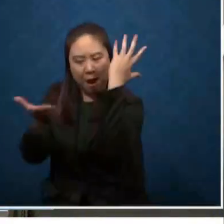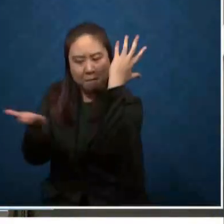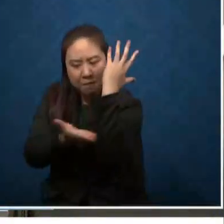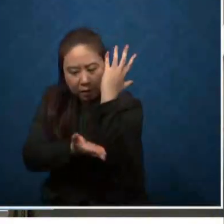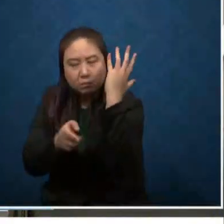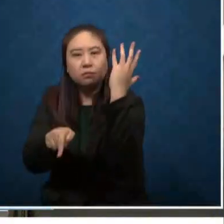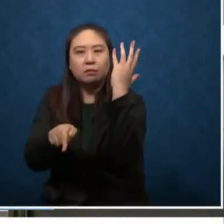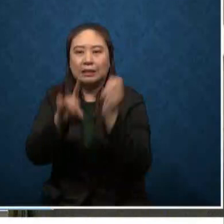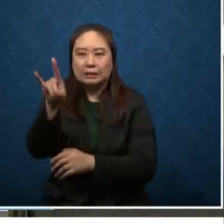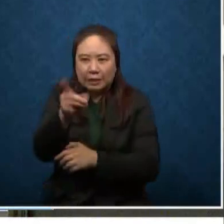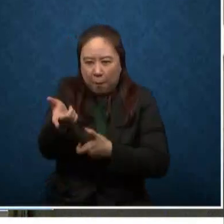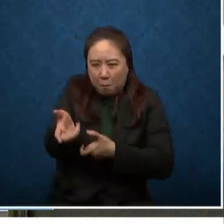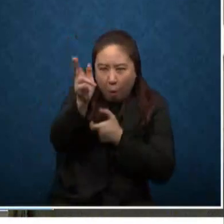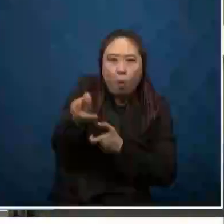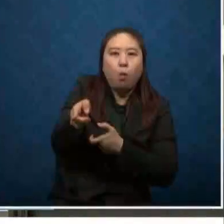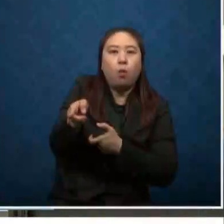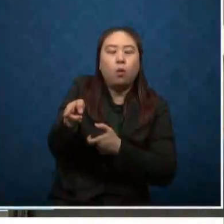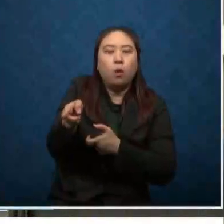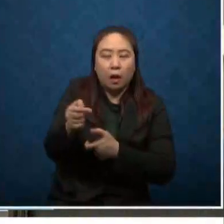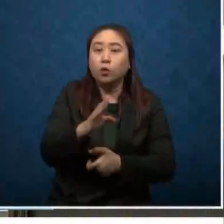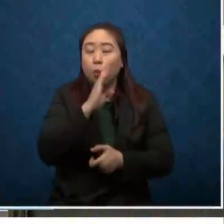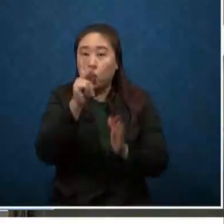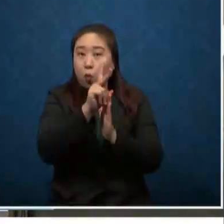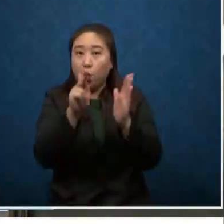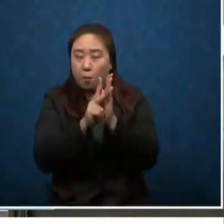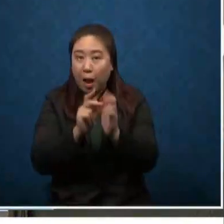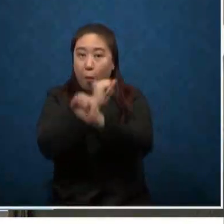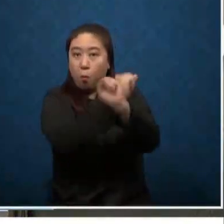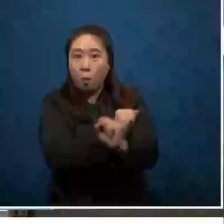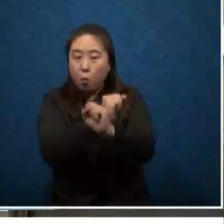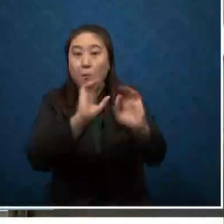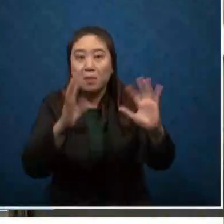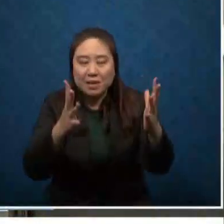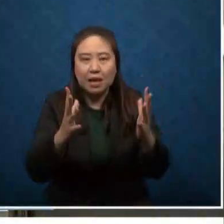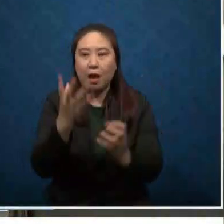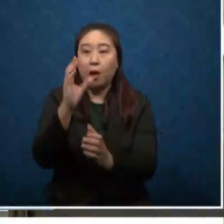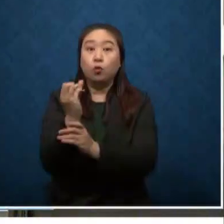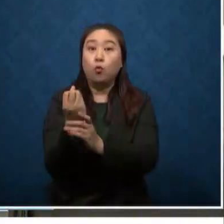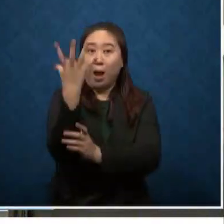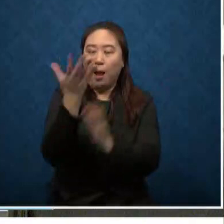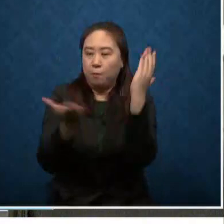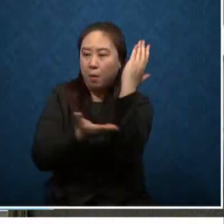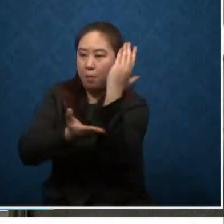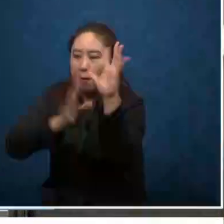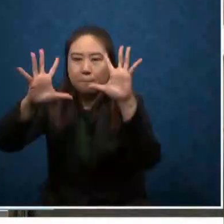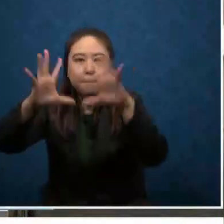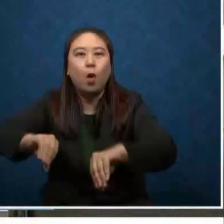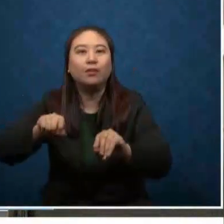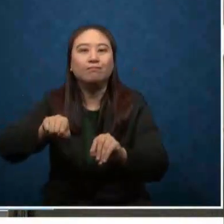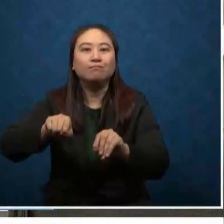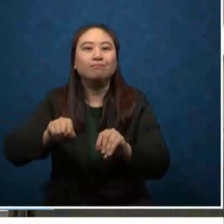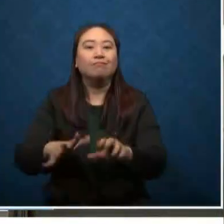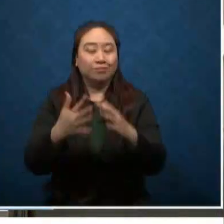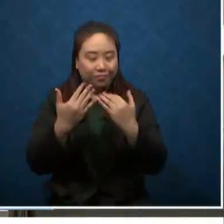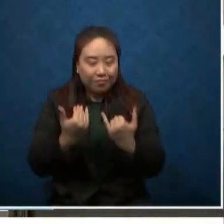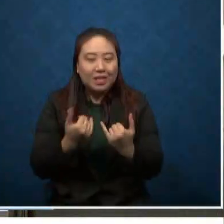ชีวแลมีการขายถ้าไม่มกหมายโรบคุมก็คงจะเป็ทะเลไน์อัี้โดยหักพนฐานงั้นรัฐบาเปอย